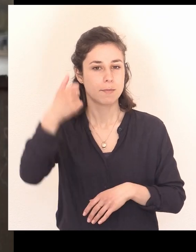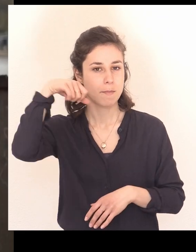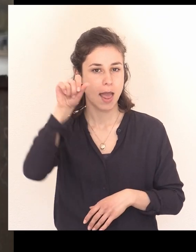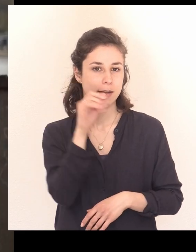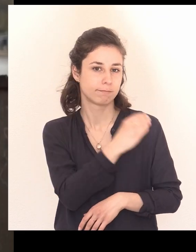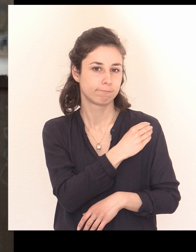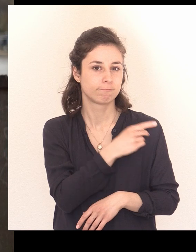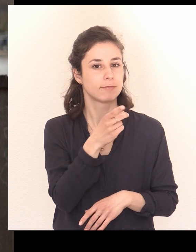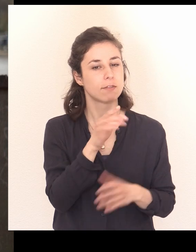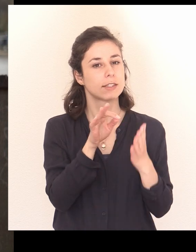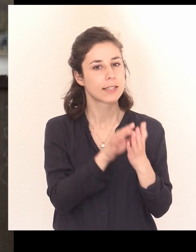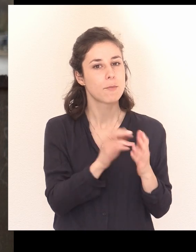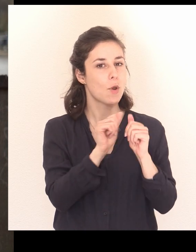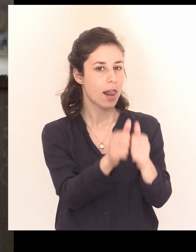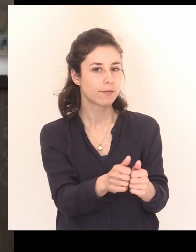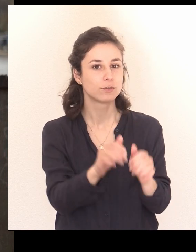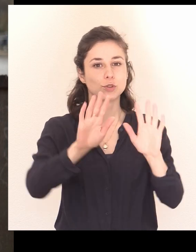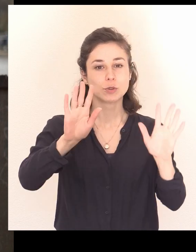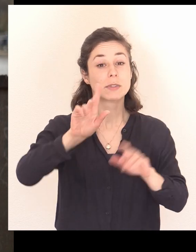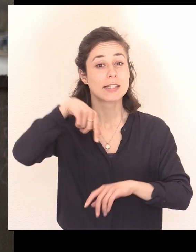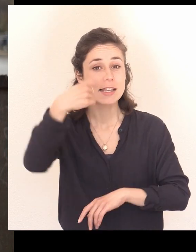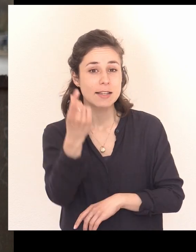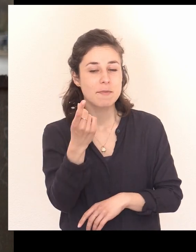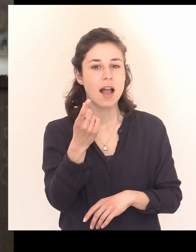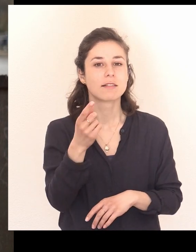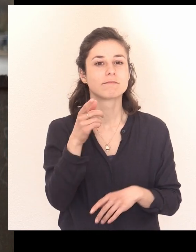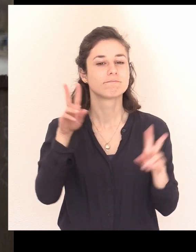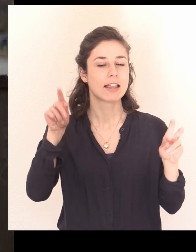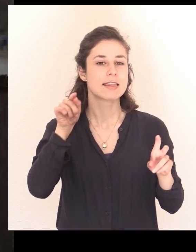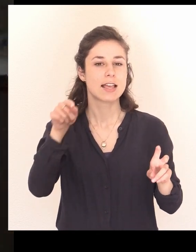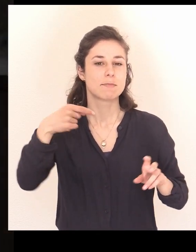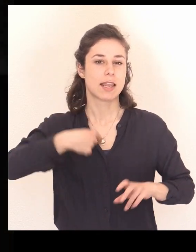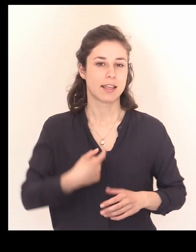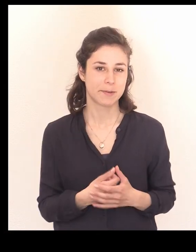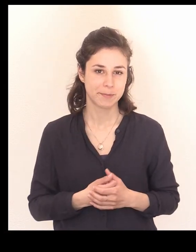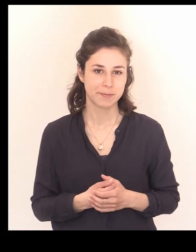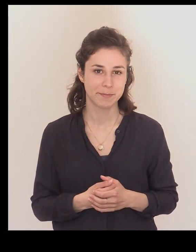bekommst du Tipps und Hilfe. Tschüss und bis zur nächsten Ausgabe von Das bin ich.